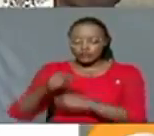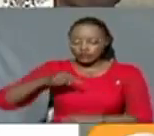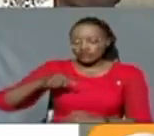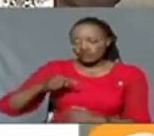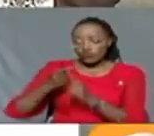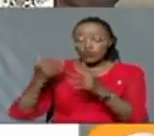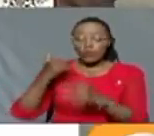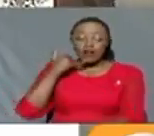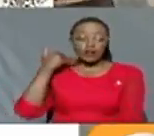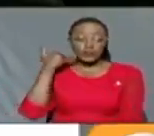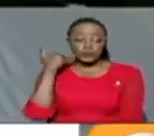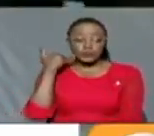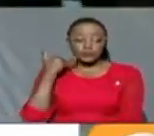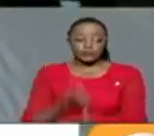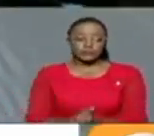kutoka Nakuru.